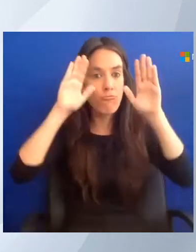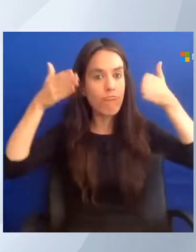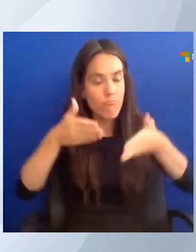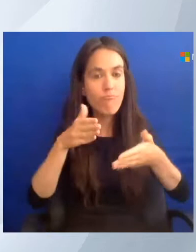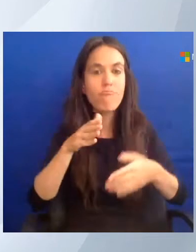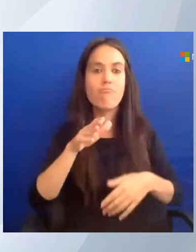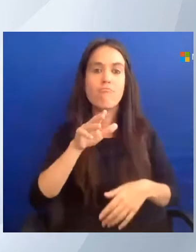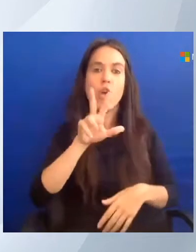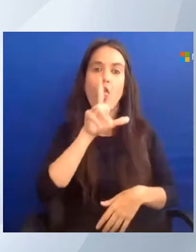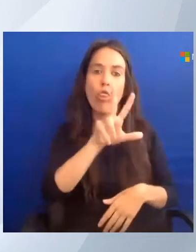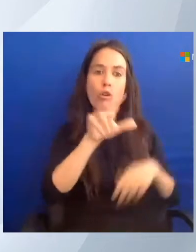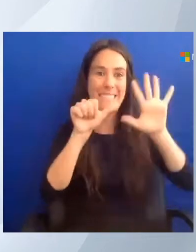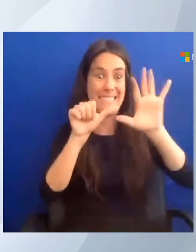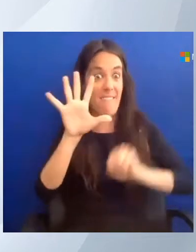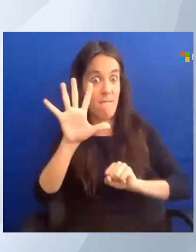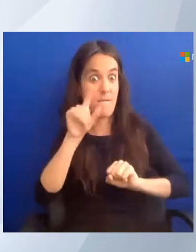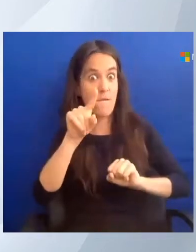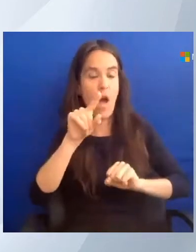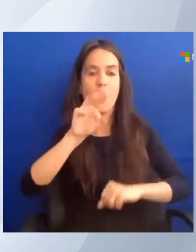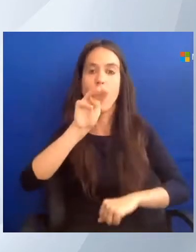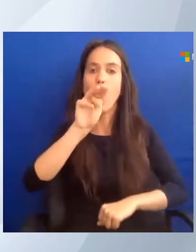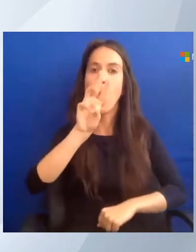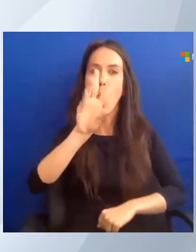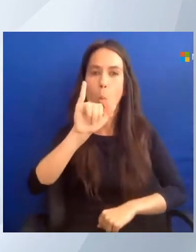Server. Kan je vertellen wat meer over dat?